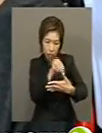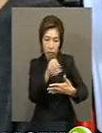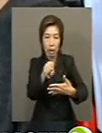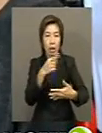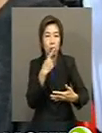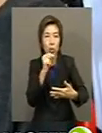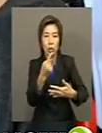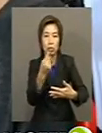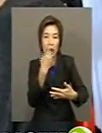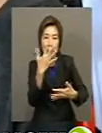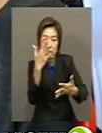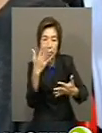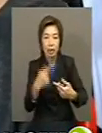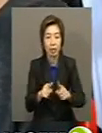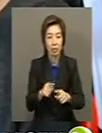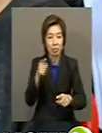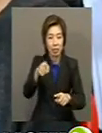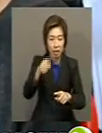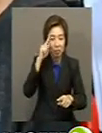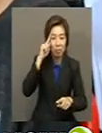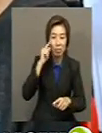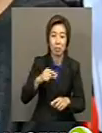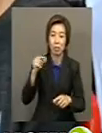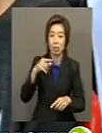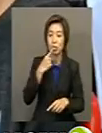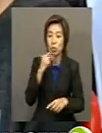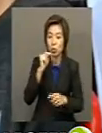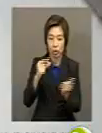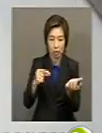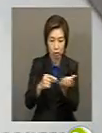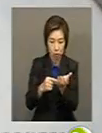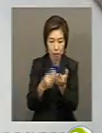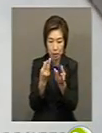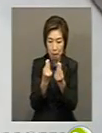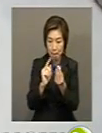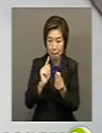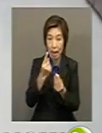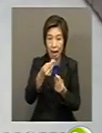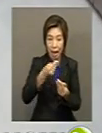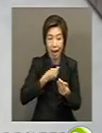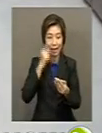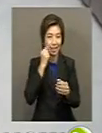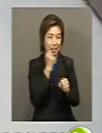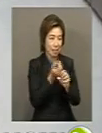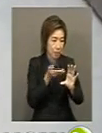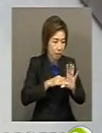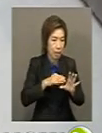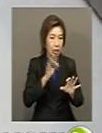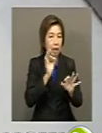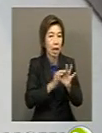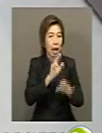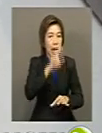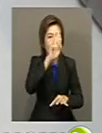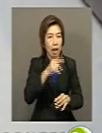ลี่ยนรหัสของเคมโมบายแบงกิ้งฮะแล้วก็โอนเงินของคุณพันสุธีเข้าบัญชีของตัวเองเขาบอกว่าทำแบบนี้มา9ครั้ง